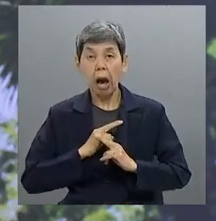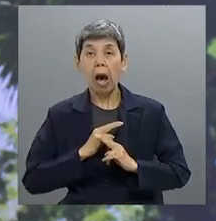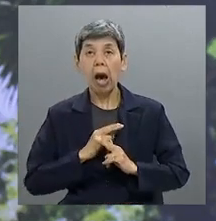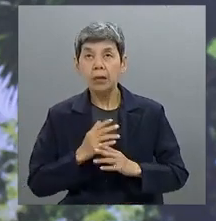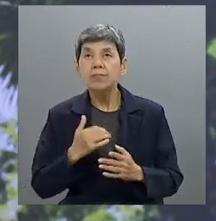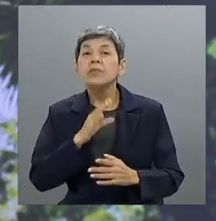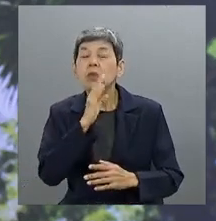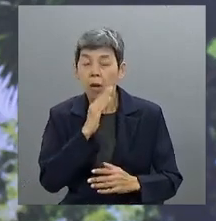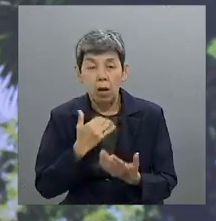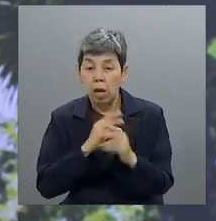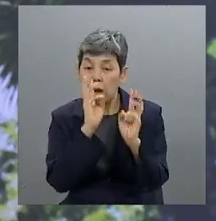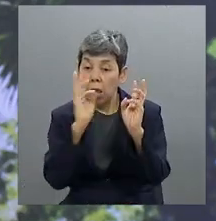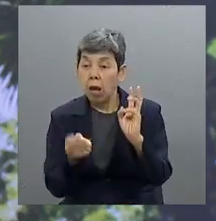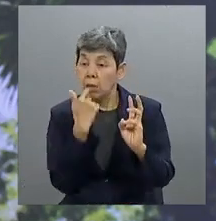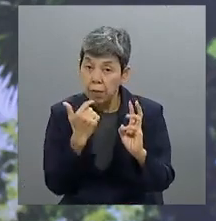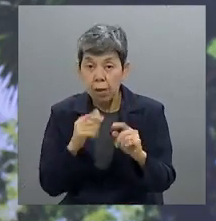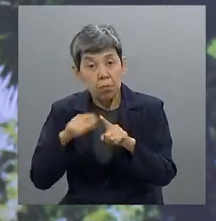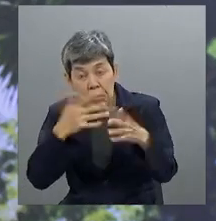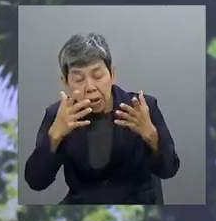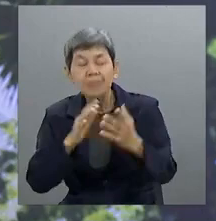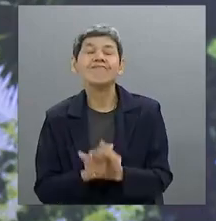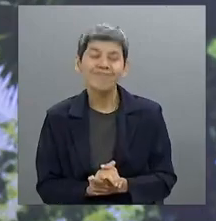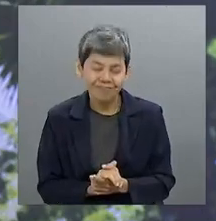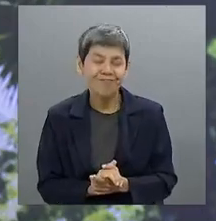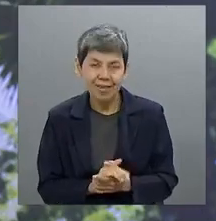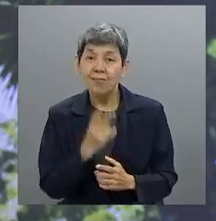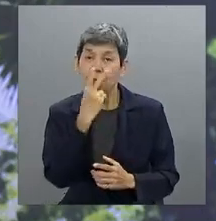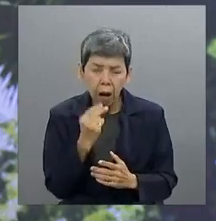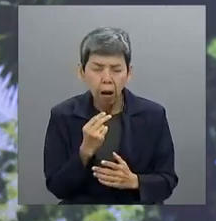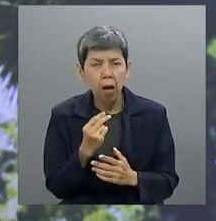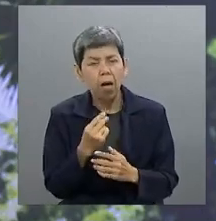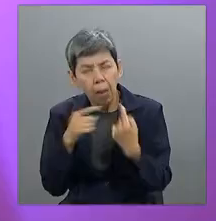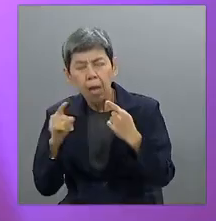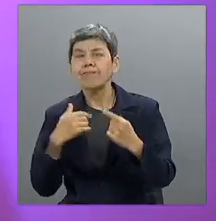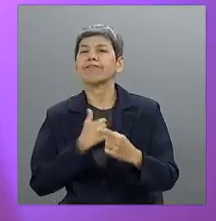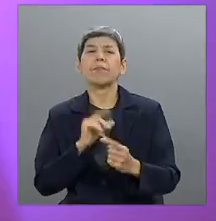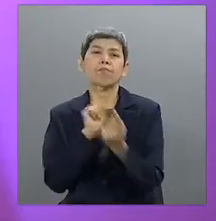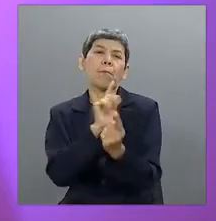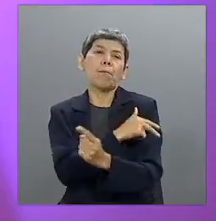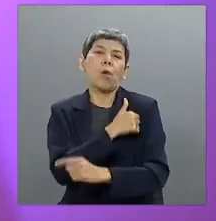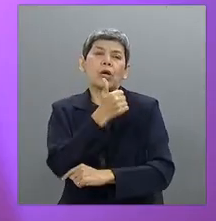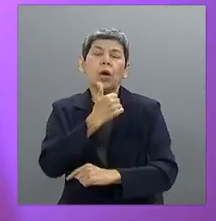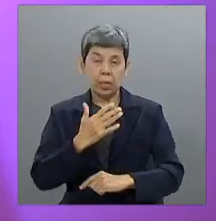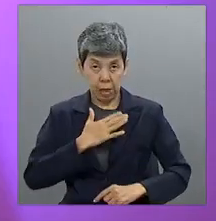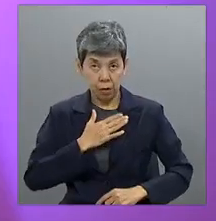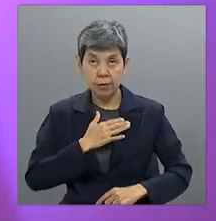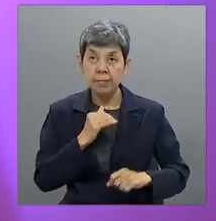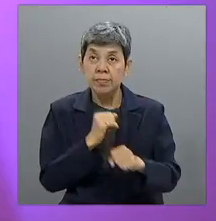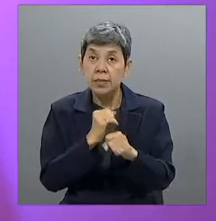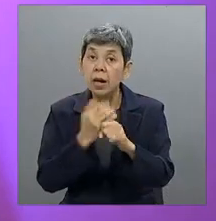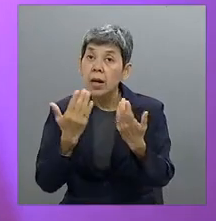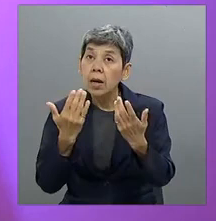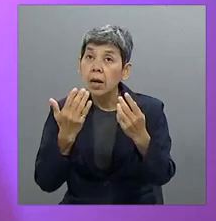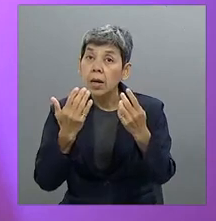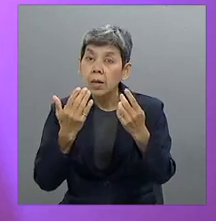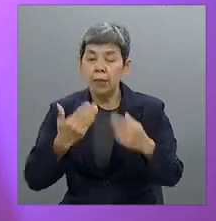ไม่สม่ำเสมอคุมไม่ดีหรือไม่ได้คุมเนี่ยแล้วประจำเดือนเพี้ยนไปควรจะตรวจการตั้งครรภ์เสมอ ครับคือตรวจเองก่อนได้เลยโดยใช้ ปัสสาวะก็ได้